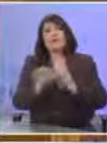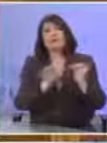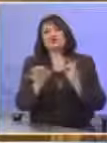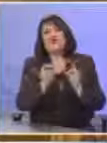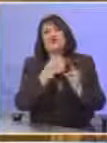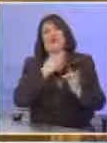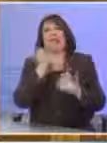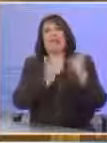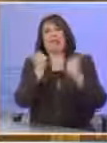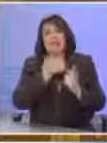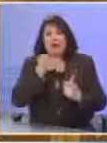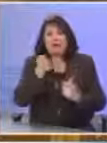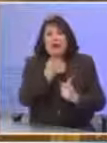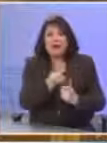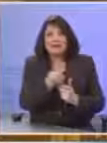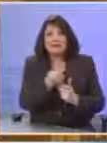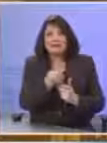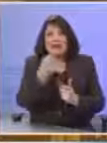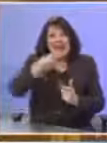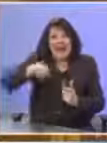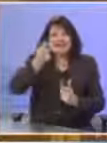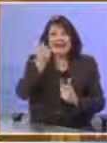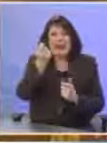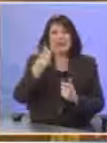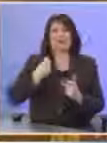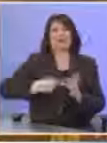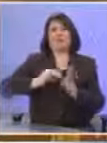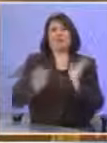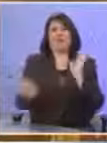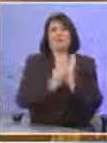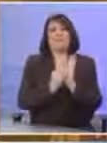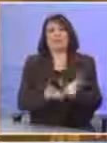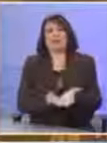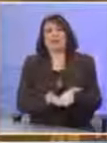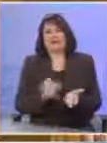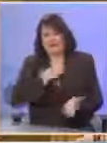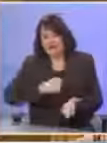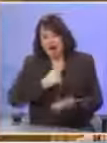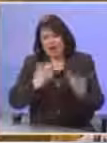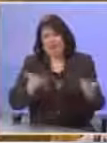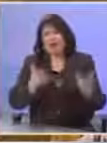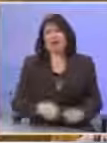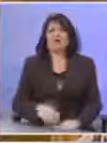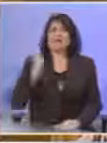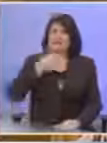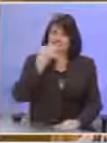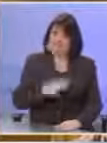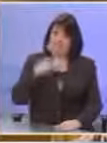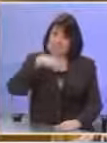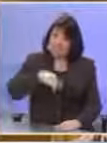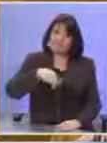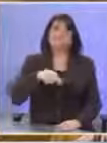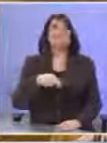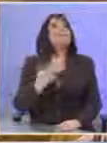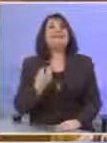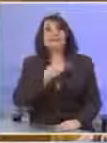τα κόκκινα δάνεια τις μικρές αυτές αυξήσεις. Τα είπαμε και εχθές, αλλά θα επικεντρωθώ σήμερα στο εξής.